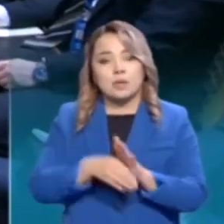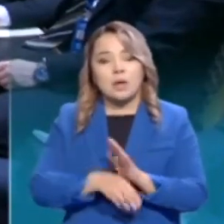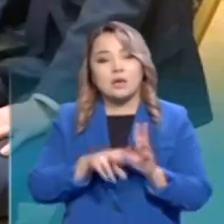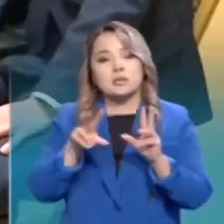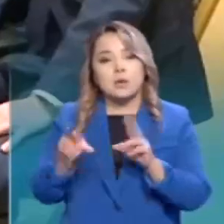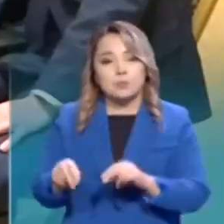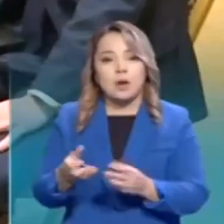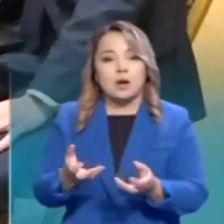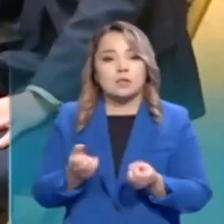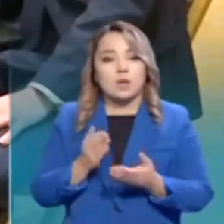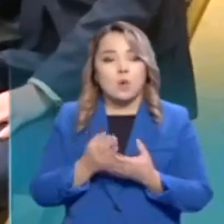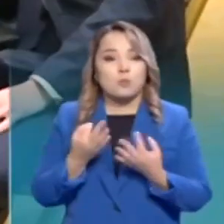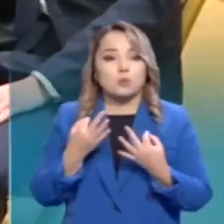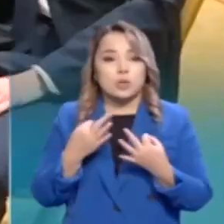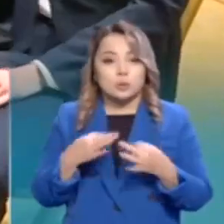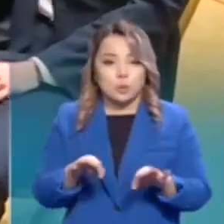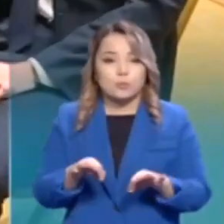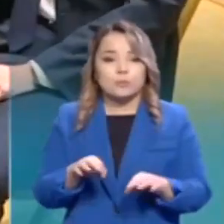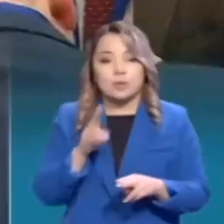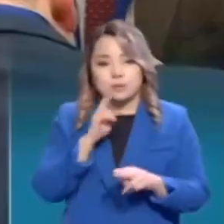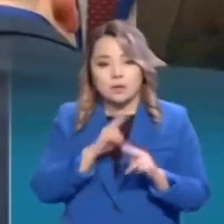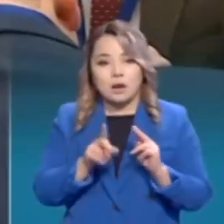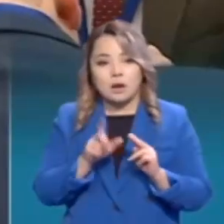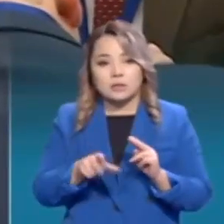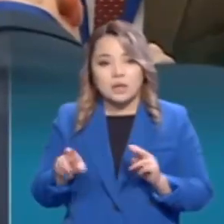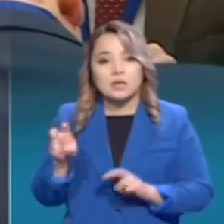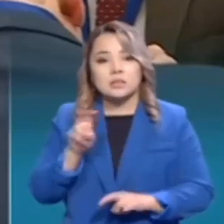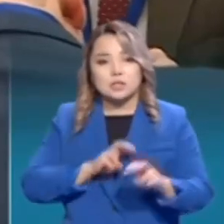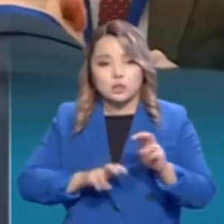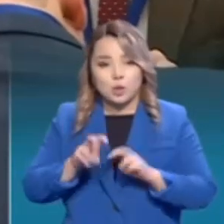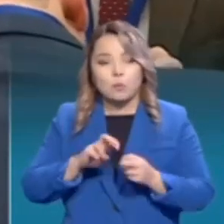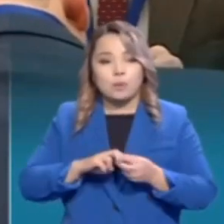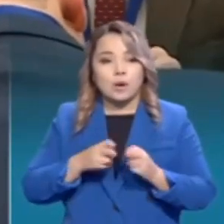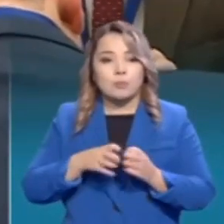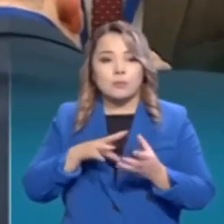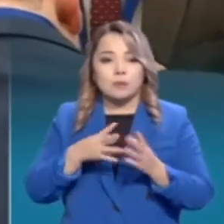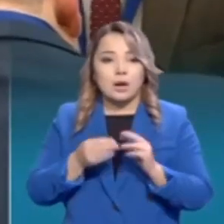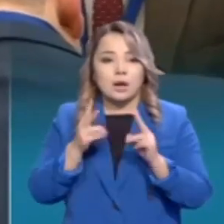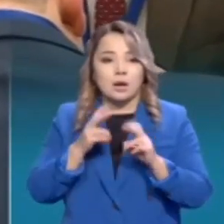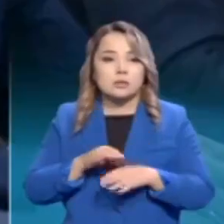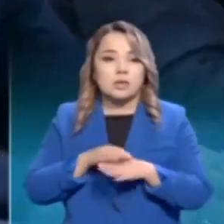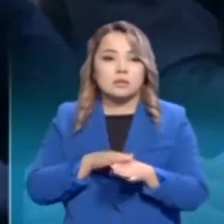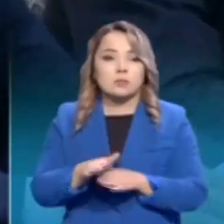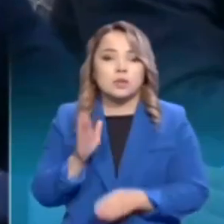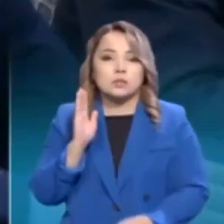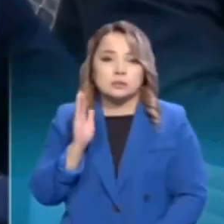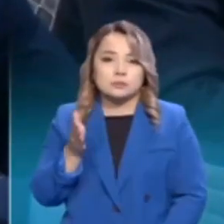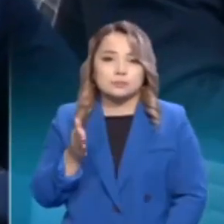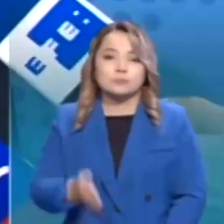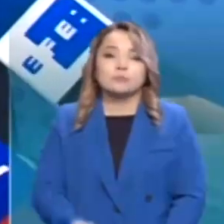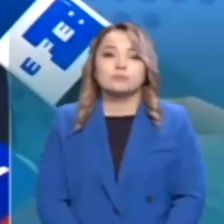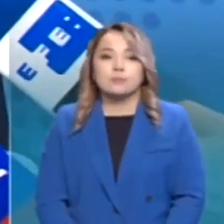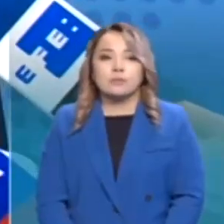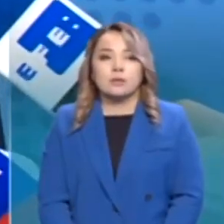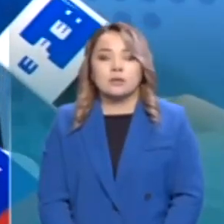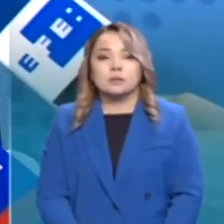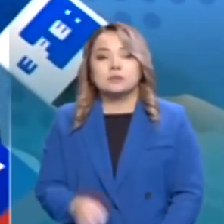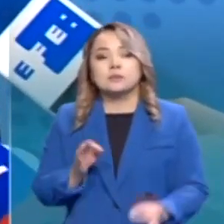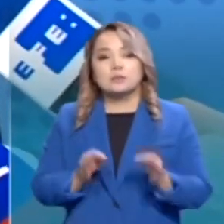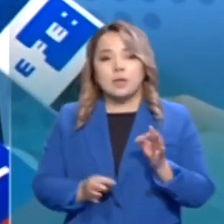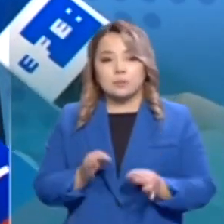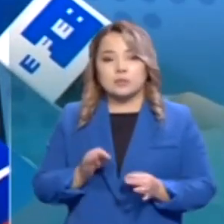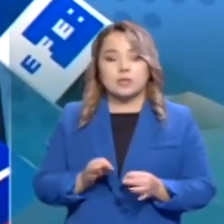Кепілге алынғандарды босату, істісі жоғалғандарды іздеу сынды проблемалар қаралып жатыр. Стабилизация